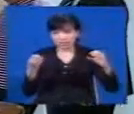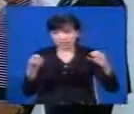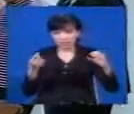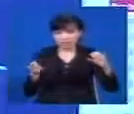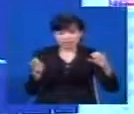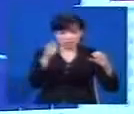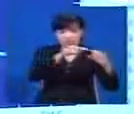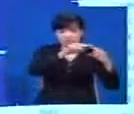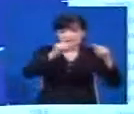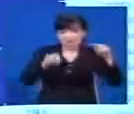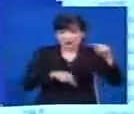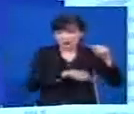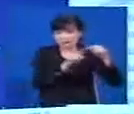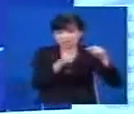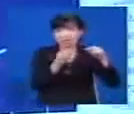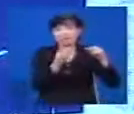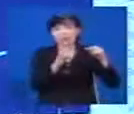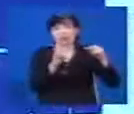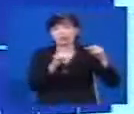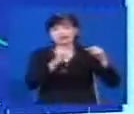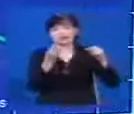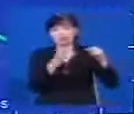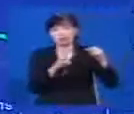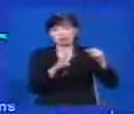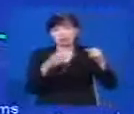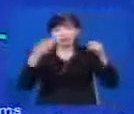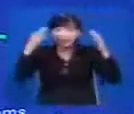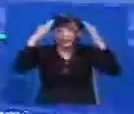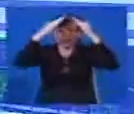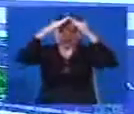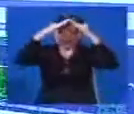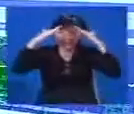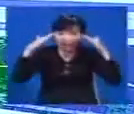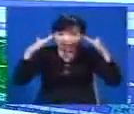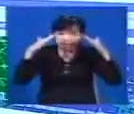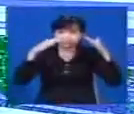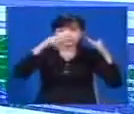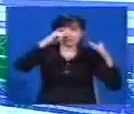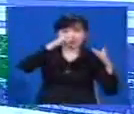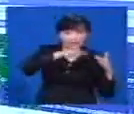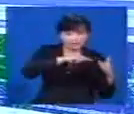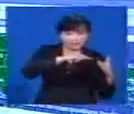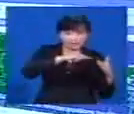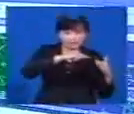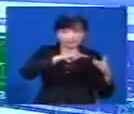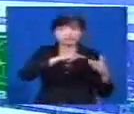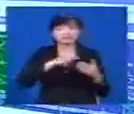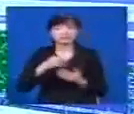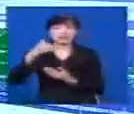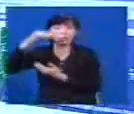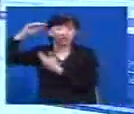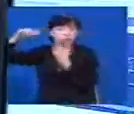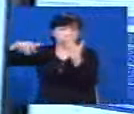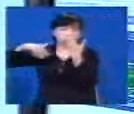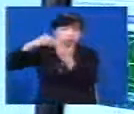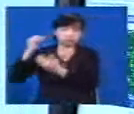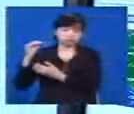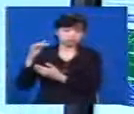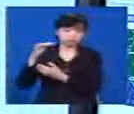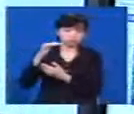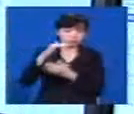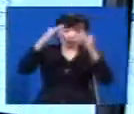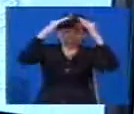นะฮะตามที่คำนวณว่ามันจะเข้ามาแถวๆเวียดนามแล้วก็อาจจะเข้าไทยตอนนี้พายุต่างๆเนี่ยหรือว่าฝนตามที่ผมนำเรียนนะที่ต